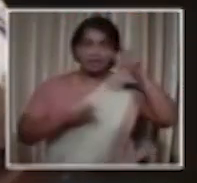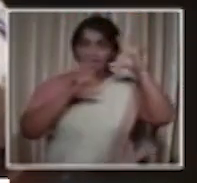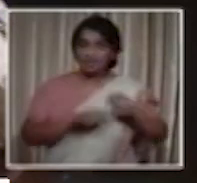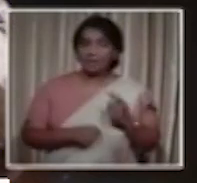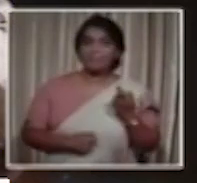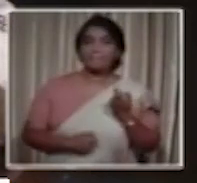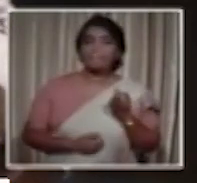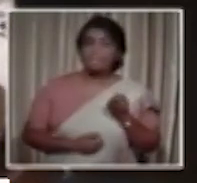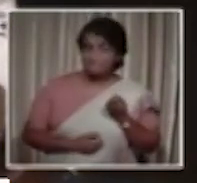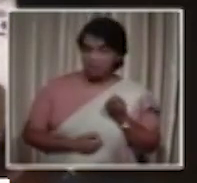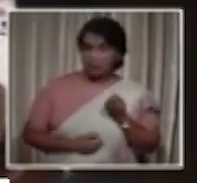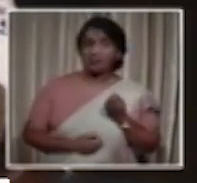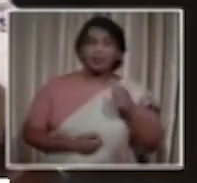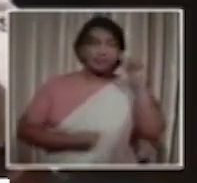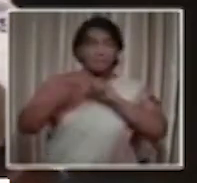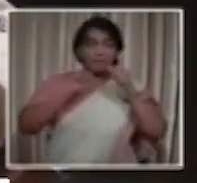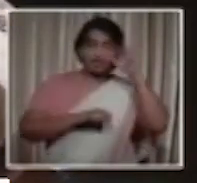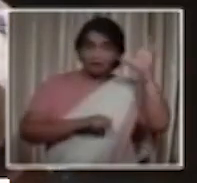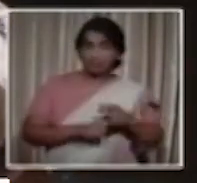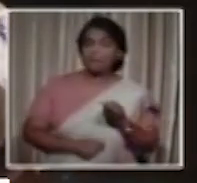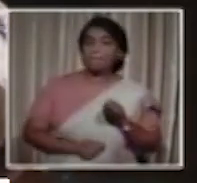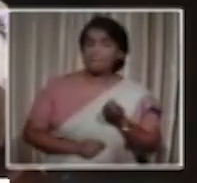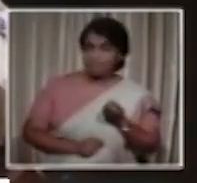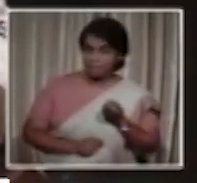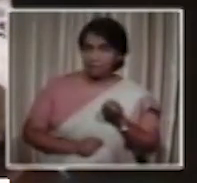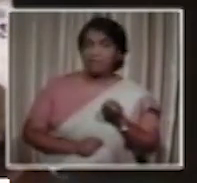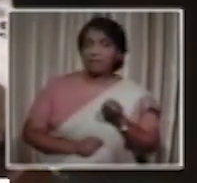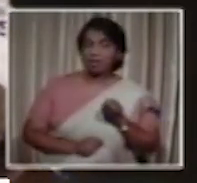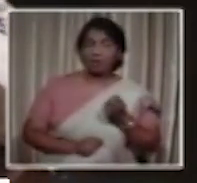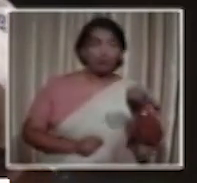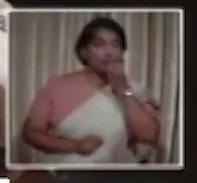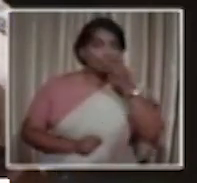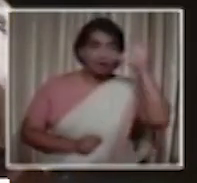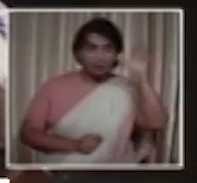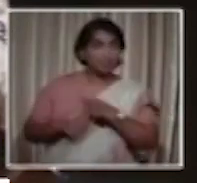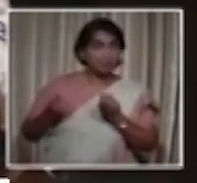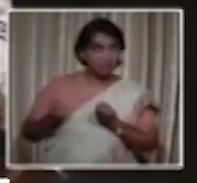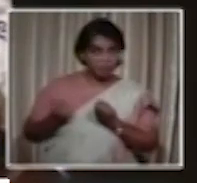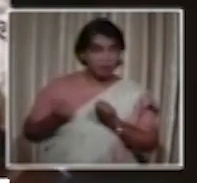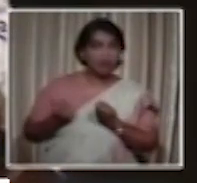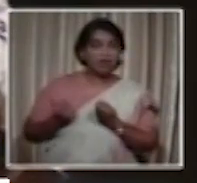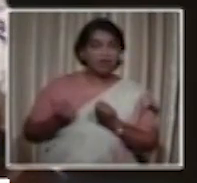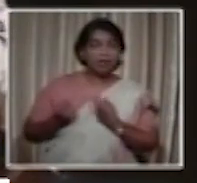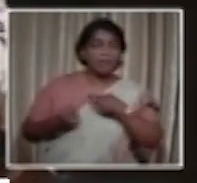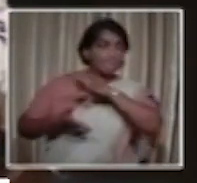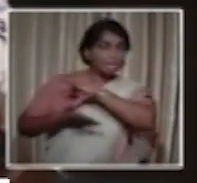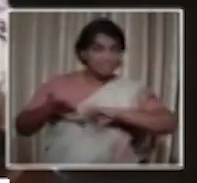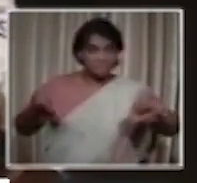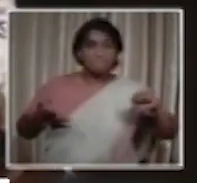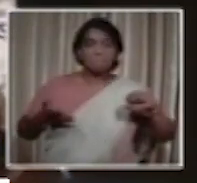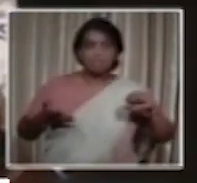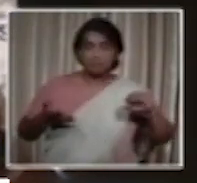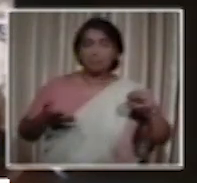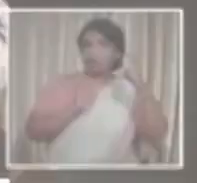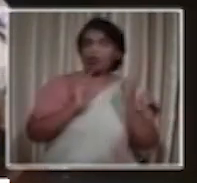සල්ලි, බෙහෙත් ටික ගෙන්න ගන්න තියෙන සල්ලි, ආහාර ගෙන්න ගන්න තියෙන සල්ලි පාවිච්චි කරා. කරුණාකර